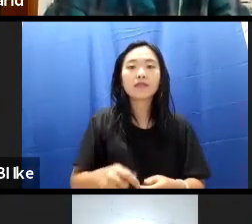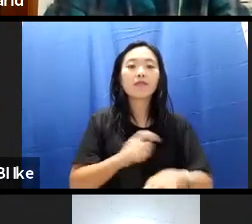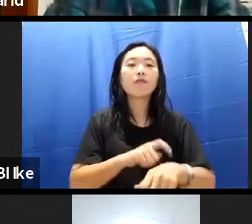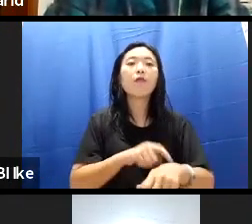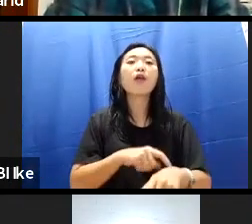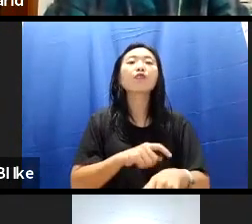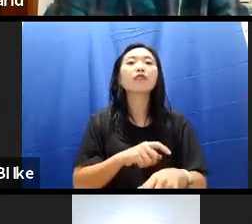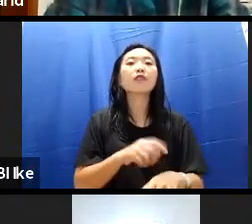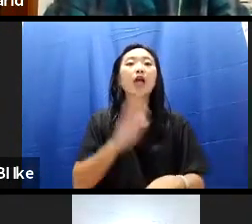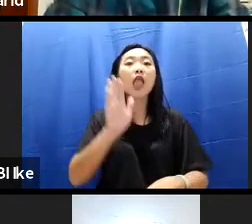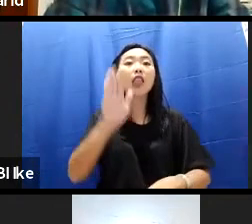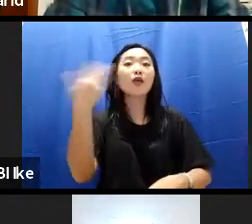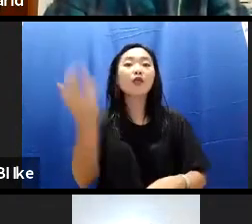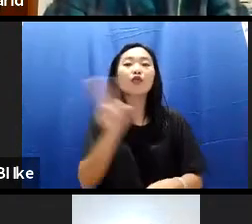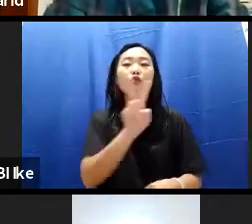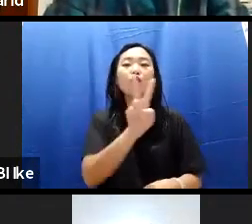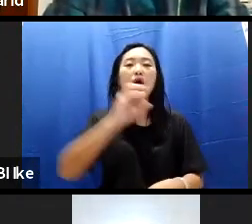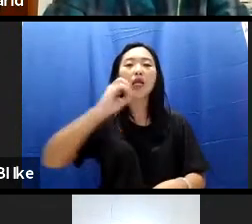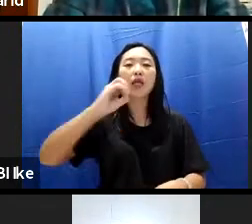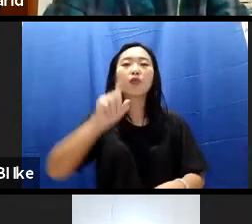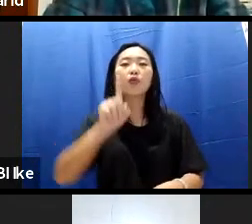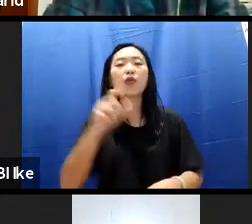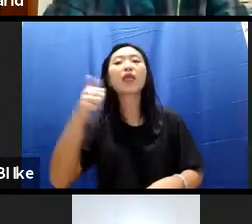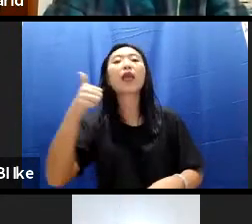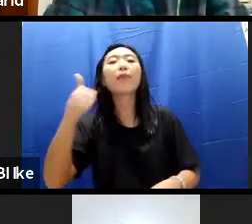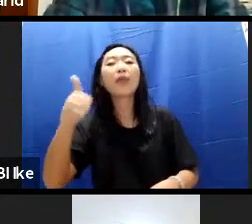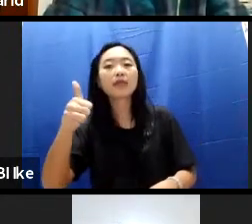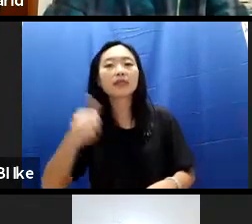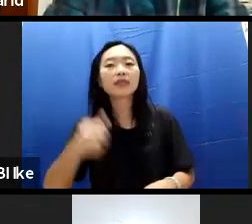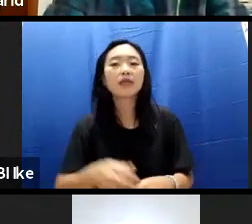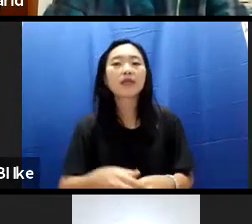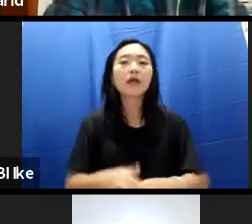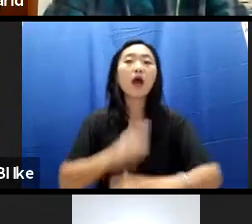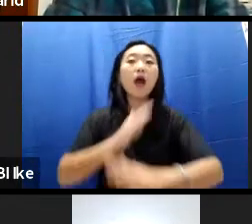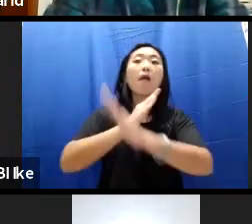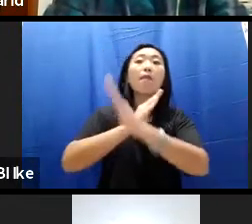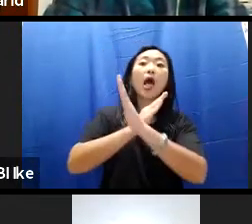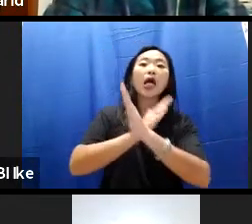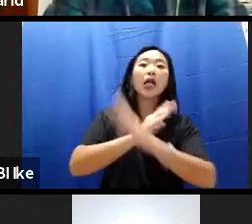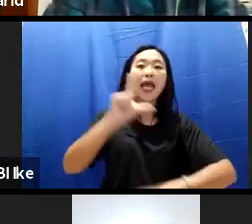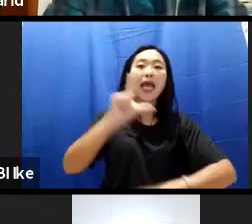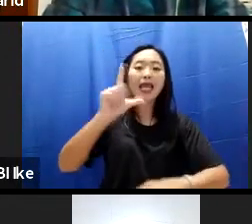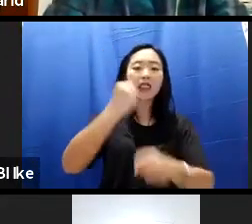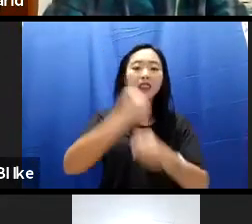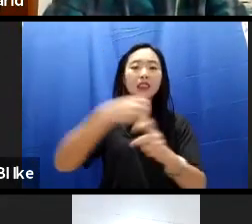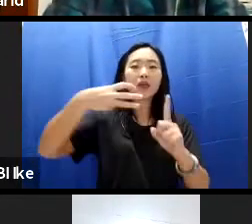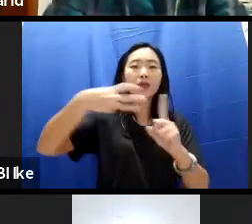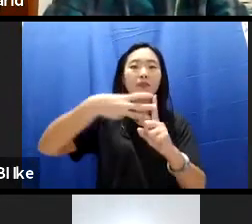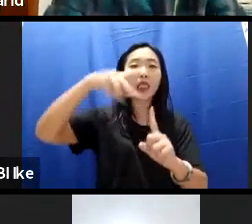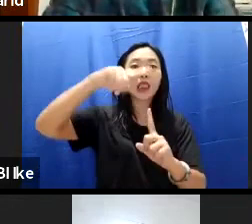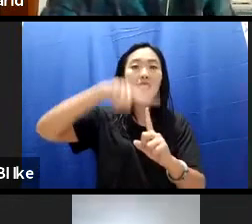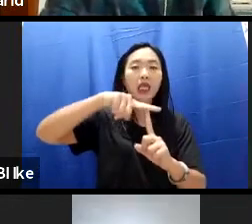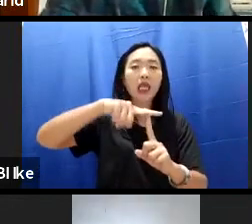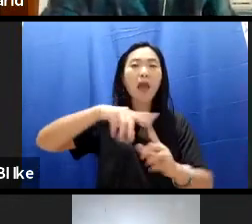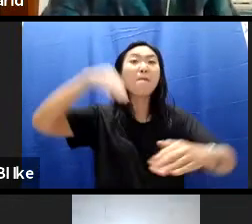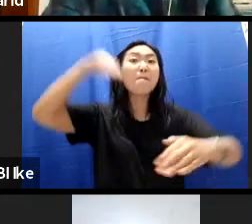ada Menristek M. Natsir yang melakukan pelarangan terhadap LGBT masuk kampus gitu. Itu merupakan salah satu